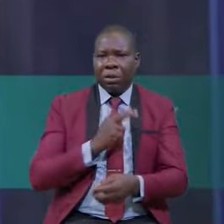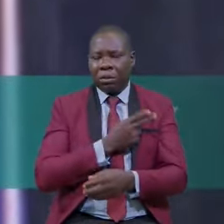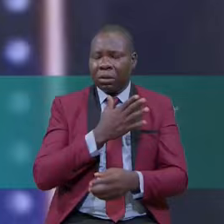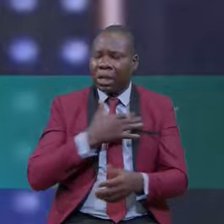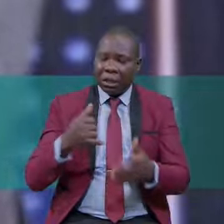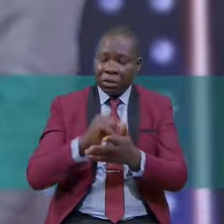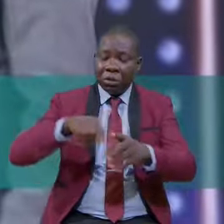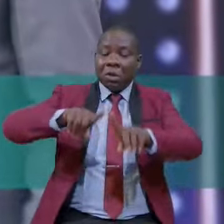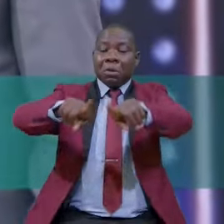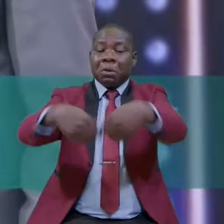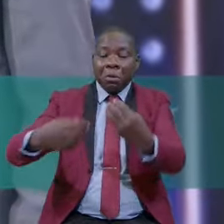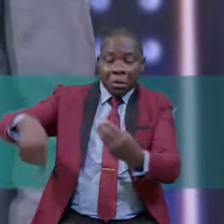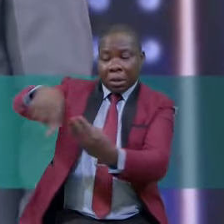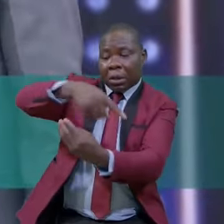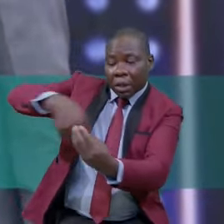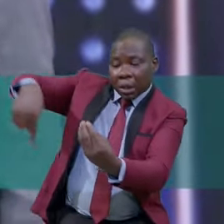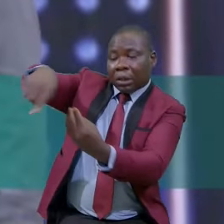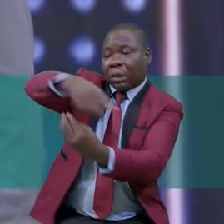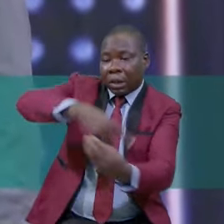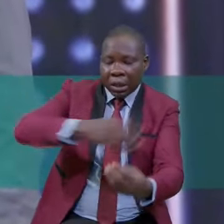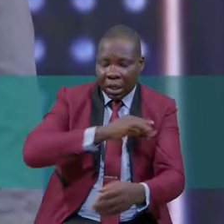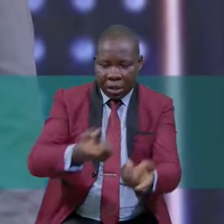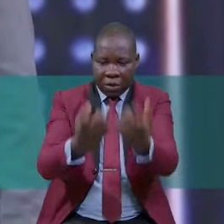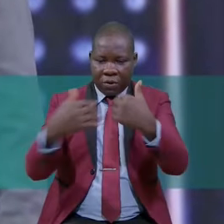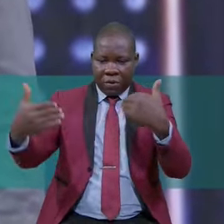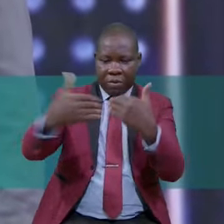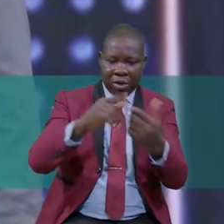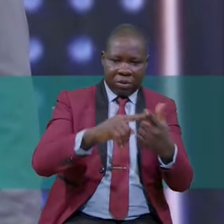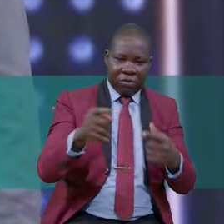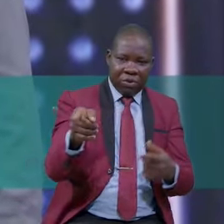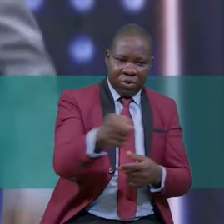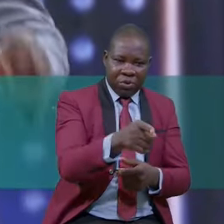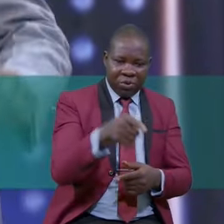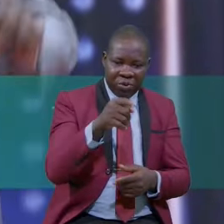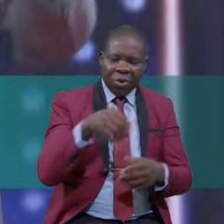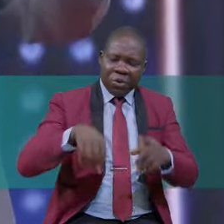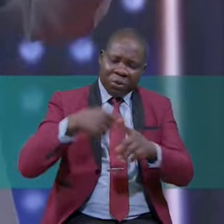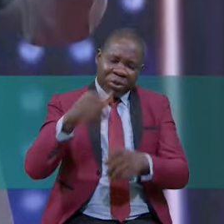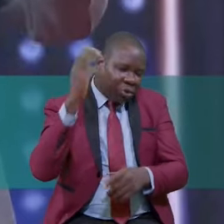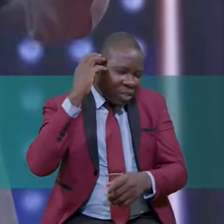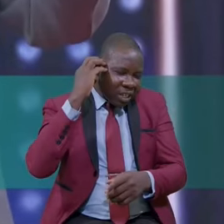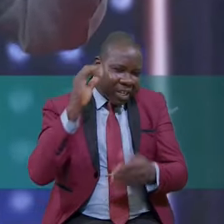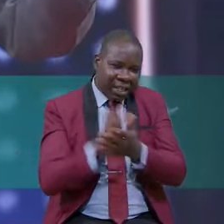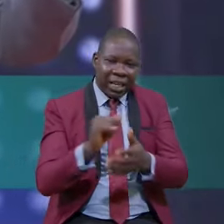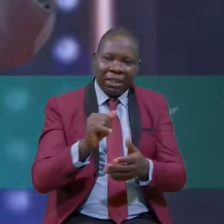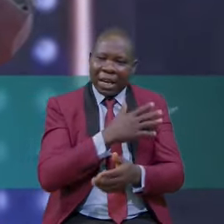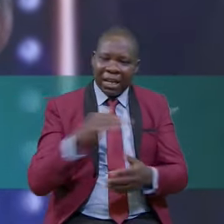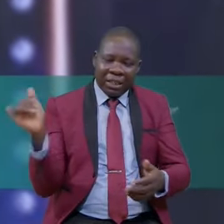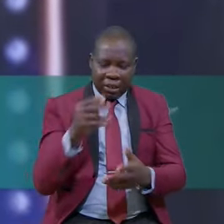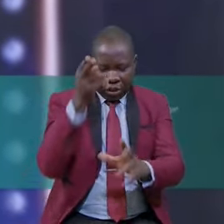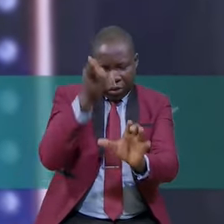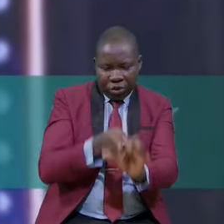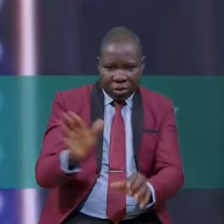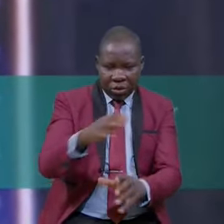l'histoire circule et nous revient. Et te revient, quand tu entends l'histoire, et on attache ton